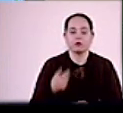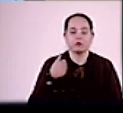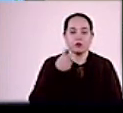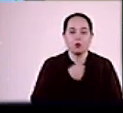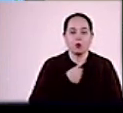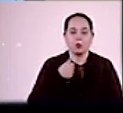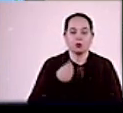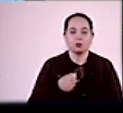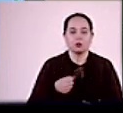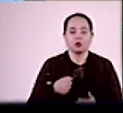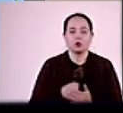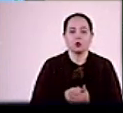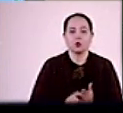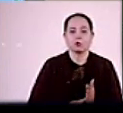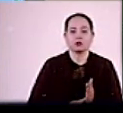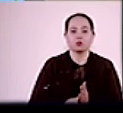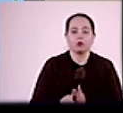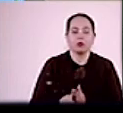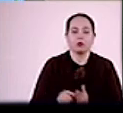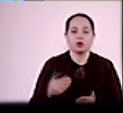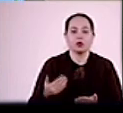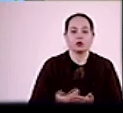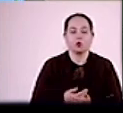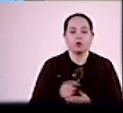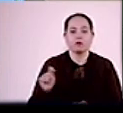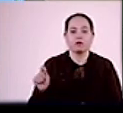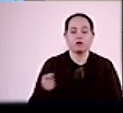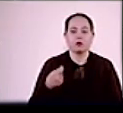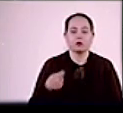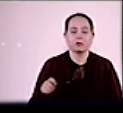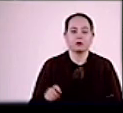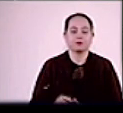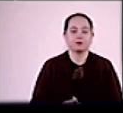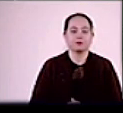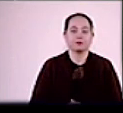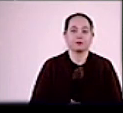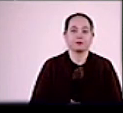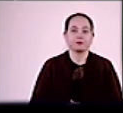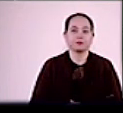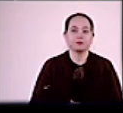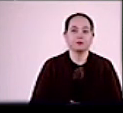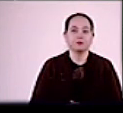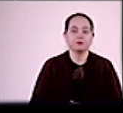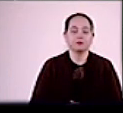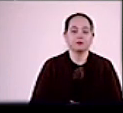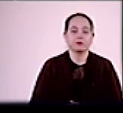1812 года, до наступления новой войны.